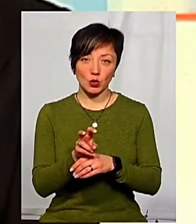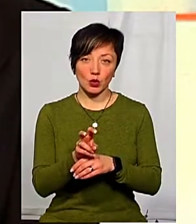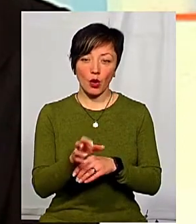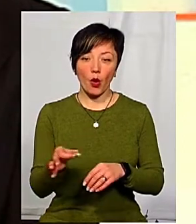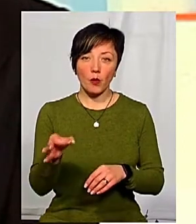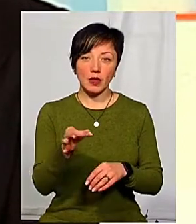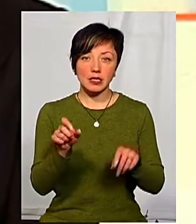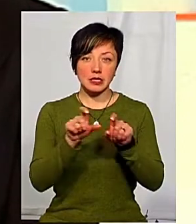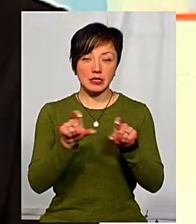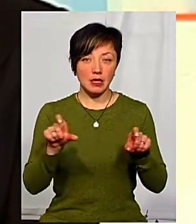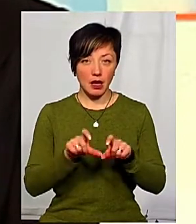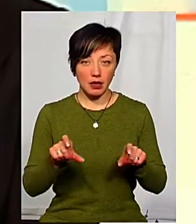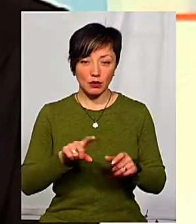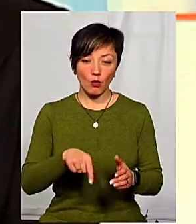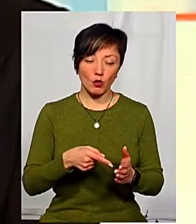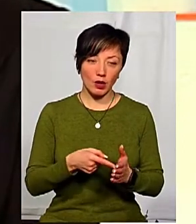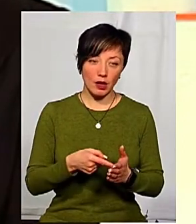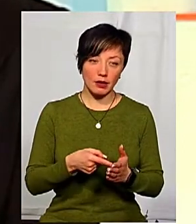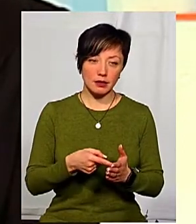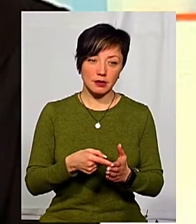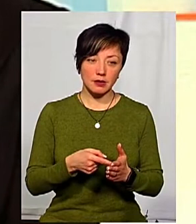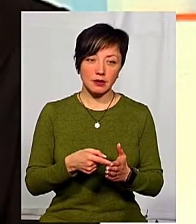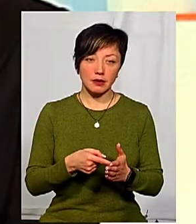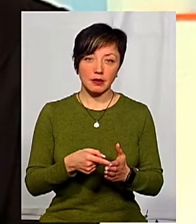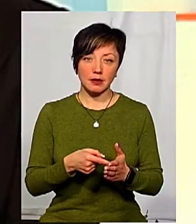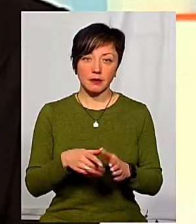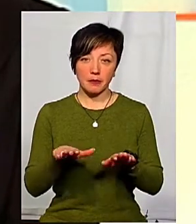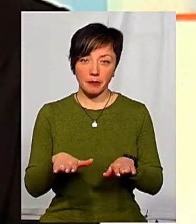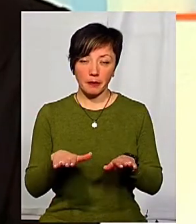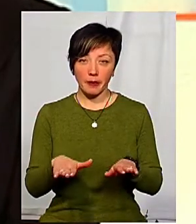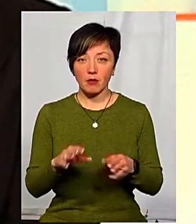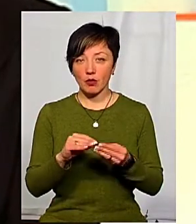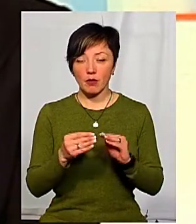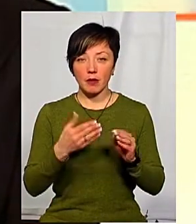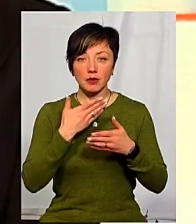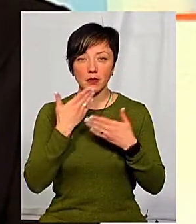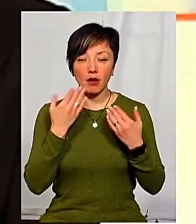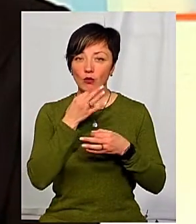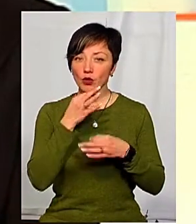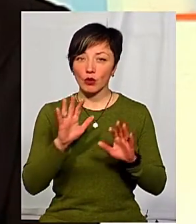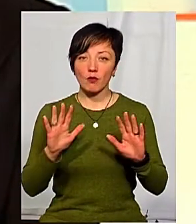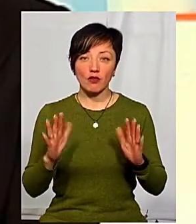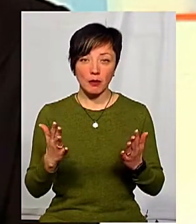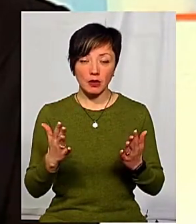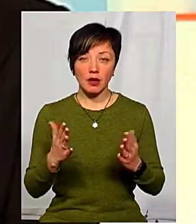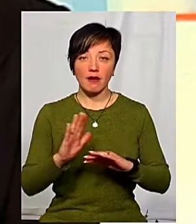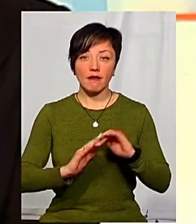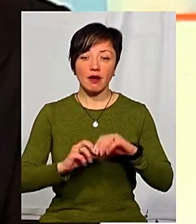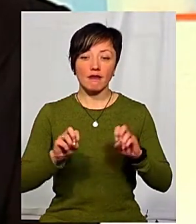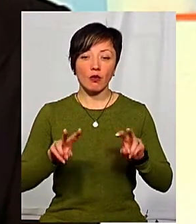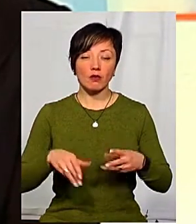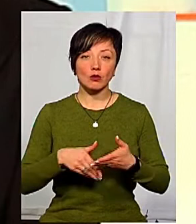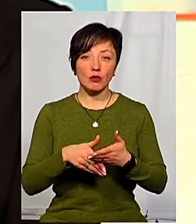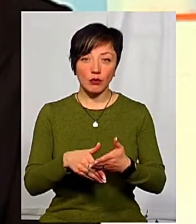відвідують обласні заклади, комунальні. От. Тому тут, я думаю, що проблем немає, у будь-якому випадку